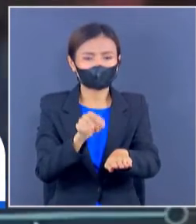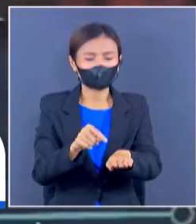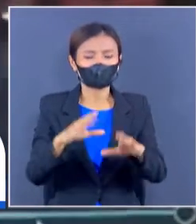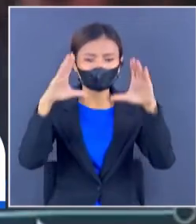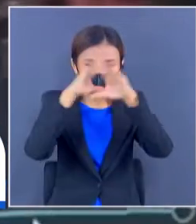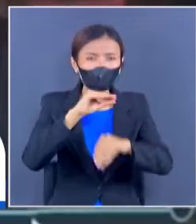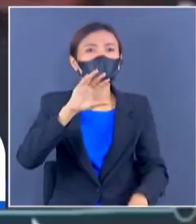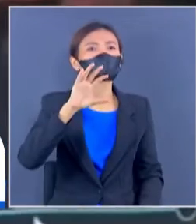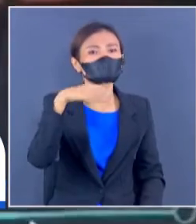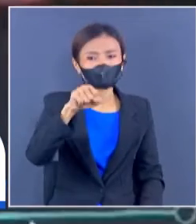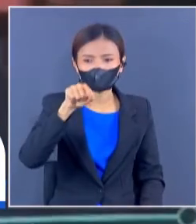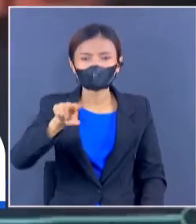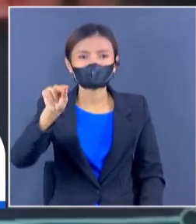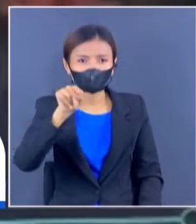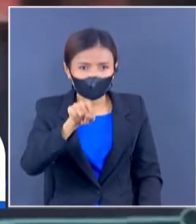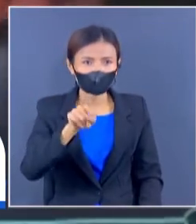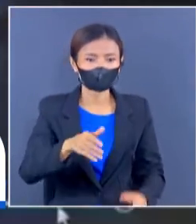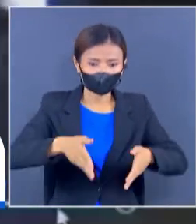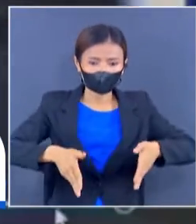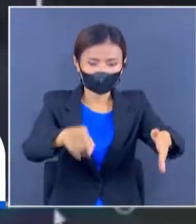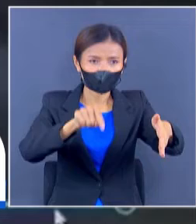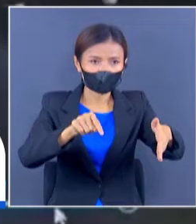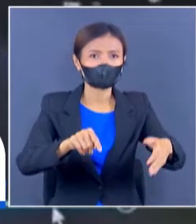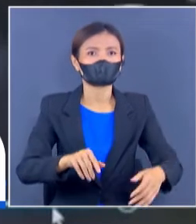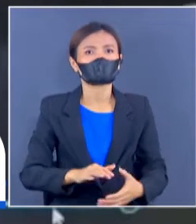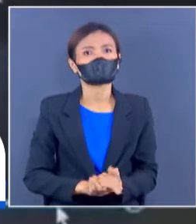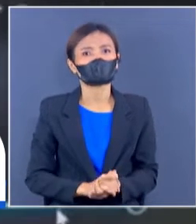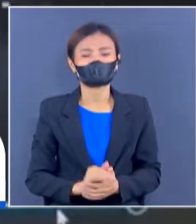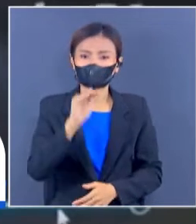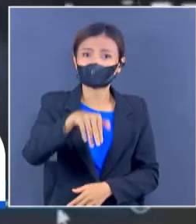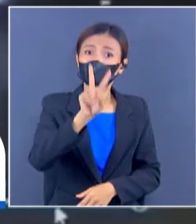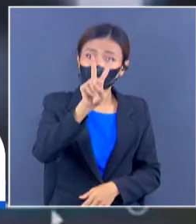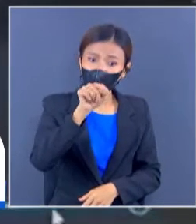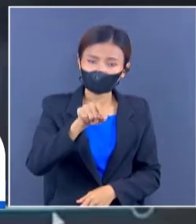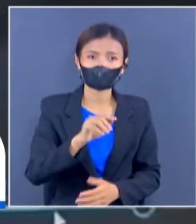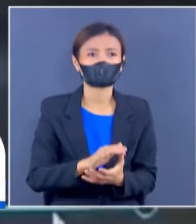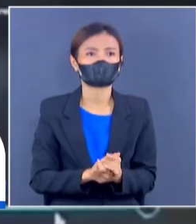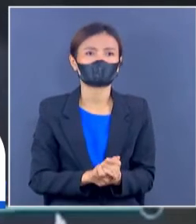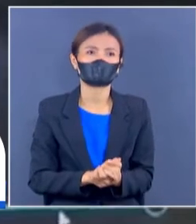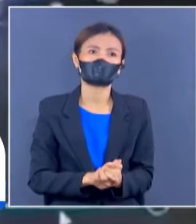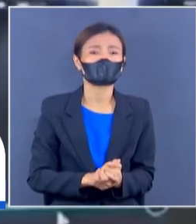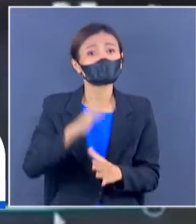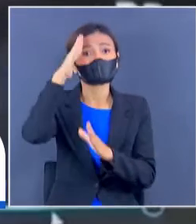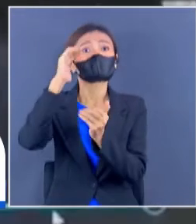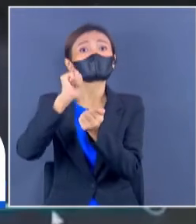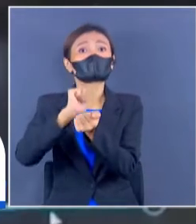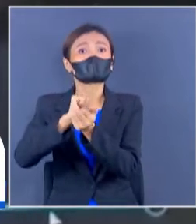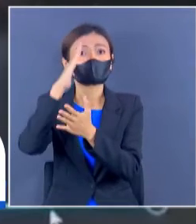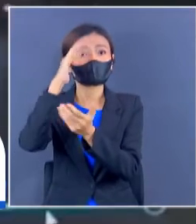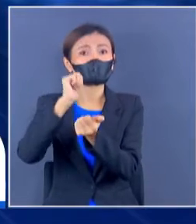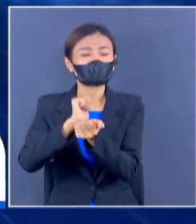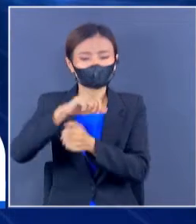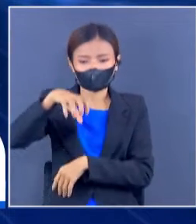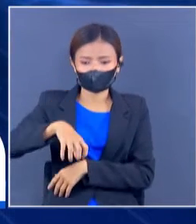ระราม2ขาออกช่องทางด่วนแขวงแสมดำบางขุนเทียนฮะตำรวจสน.แสมดำก็ไปตรวจสอบครับที่เกิดเ